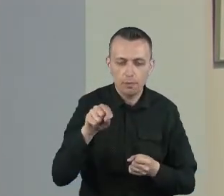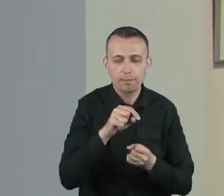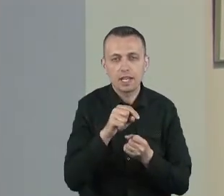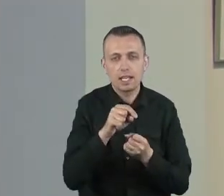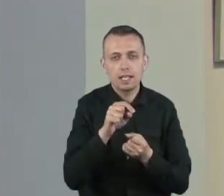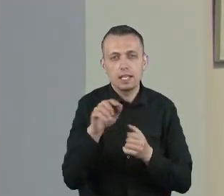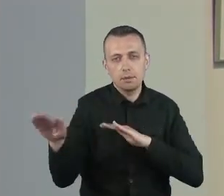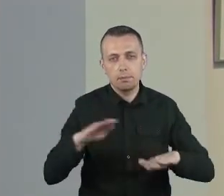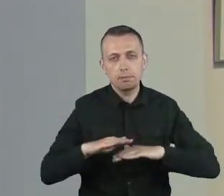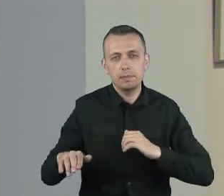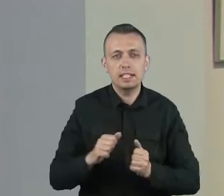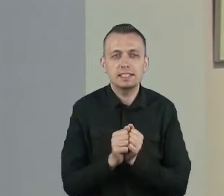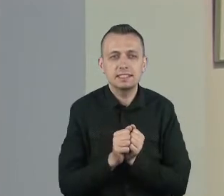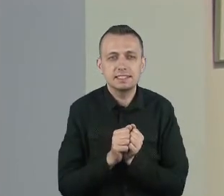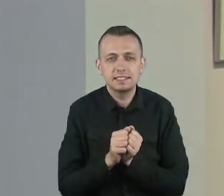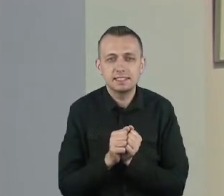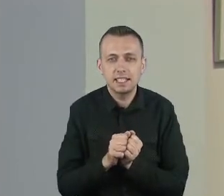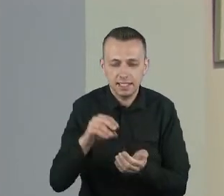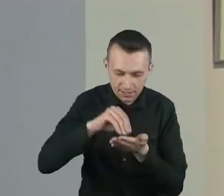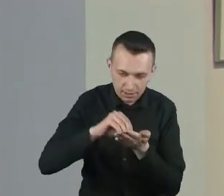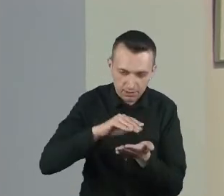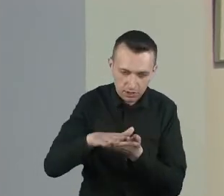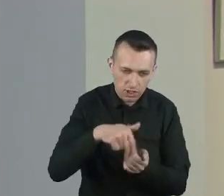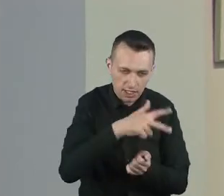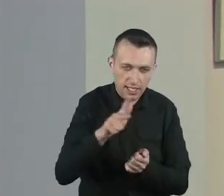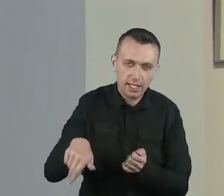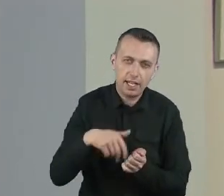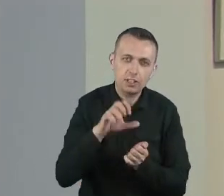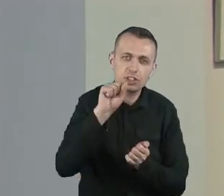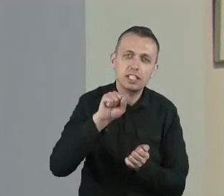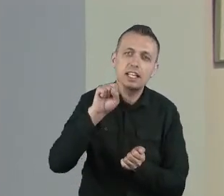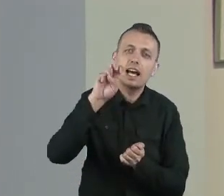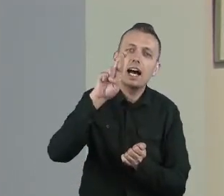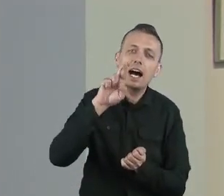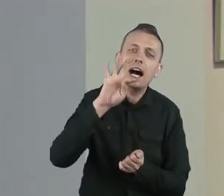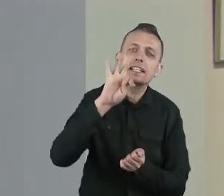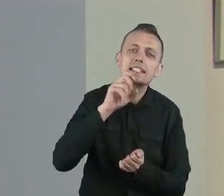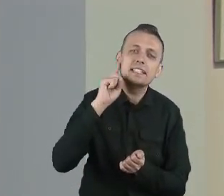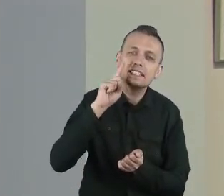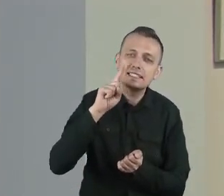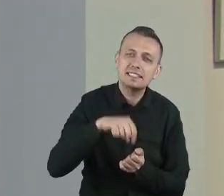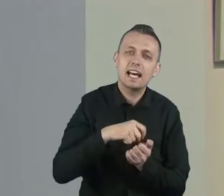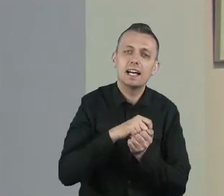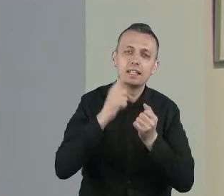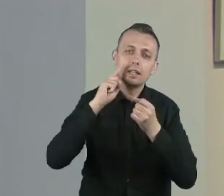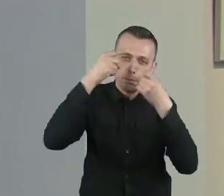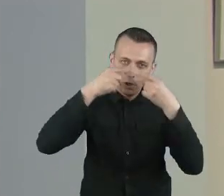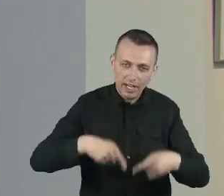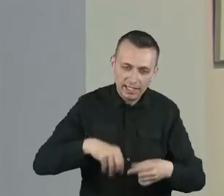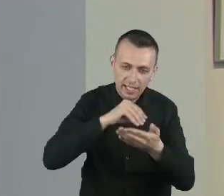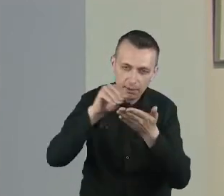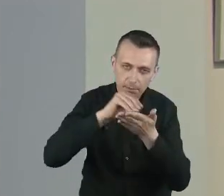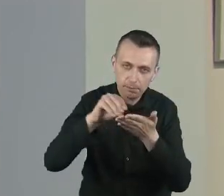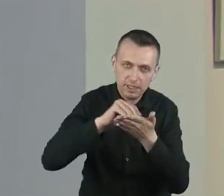eksperymentu, przestrzeń wiecznego eksperymentu. Każdy artysta, każdy poeta, każdy pisarz, który pisze, który tworzy, eksperymentuje z